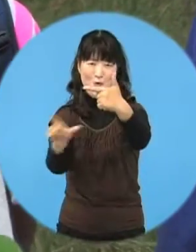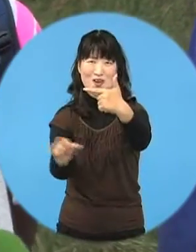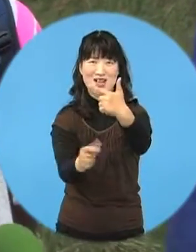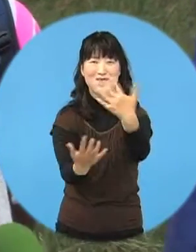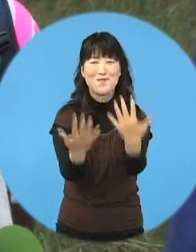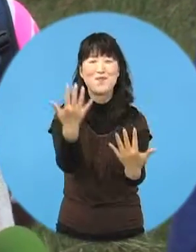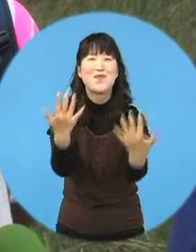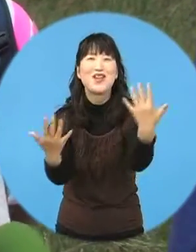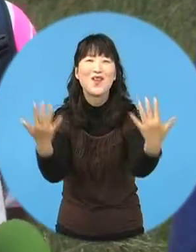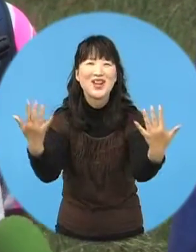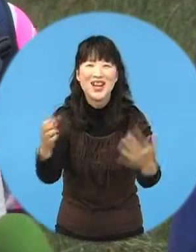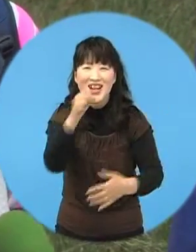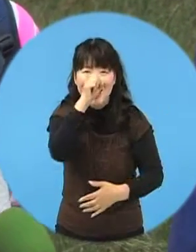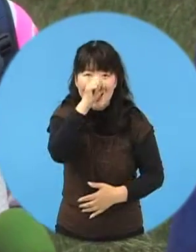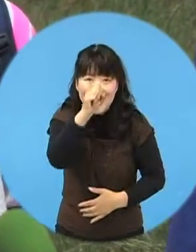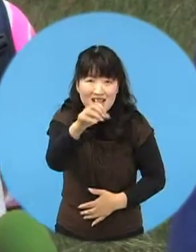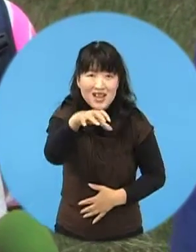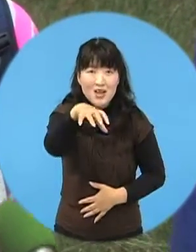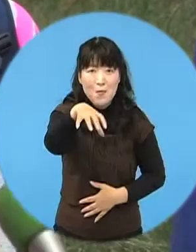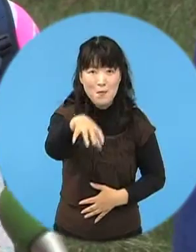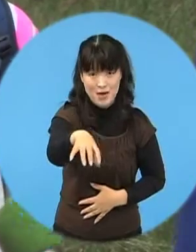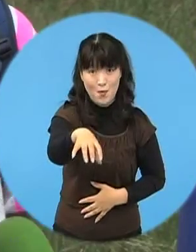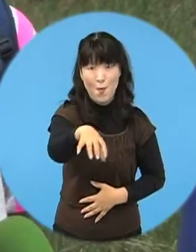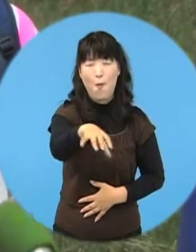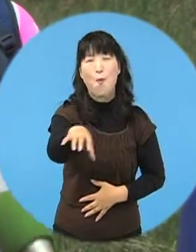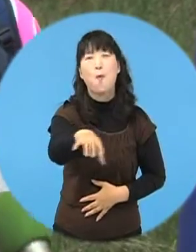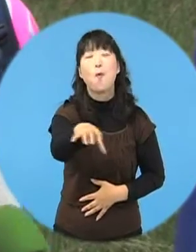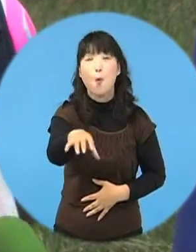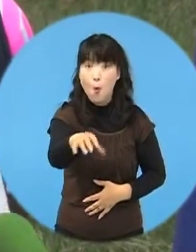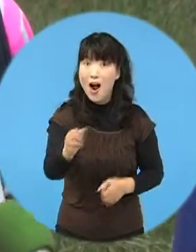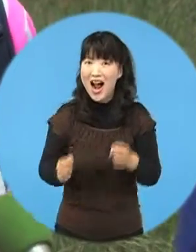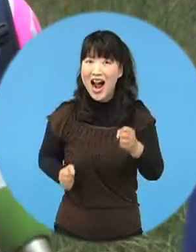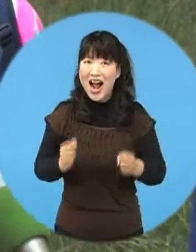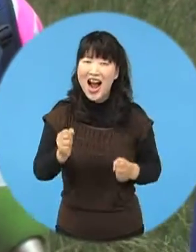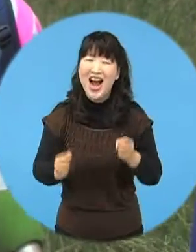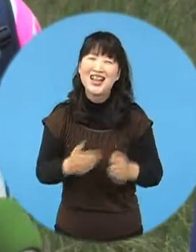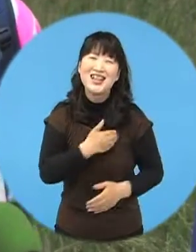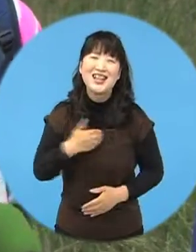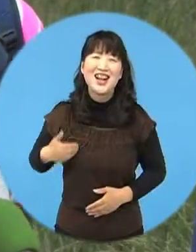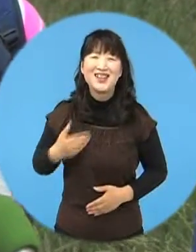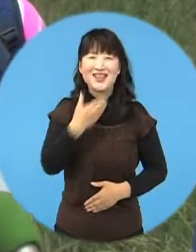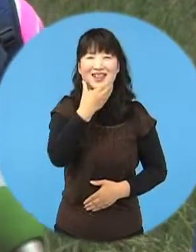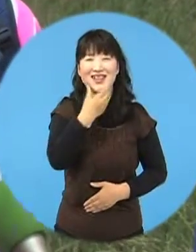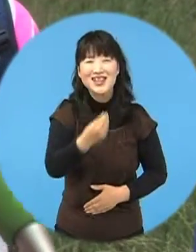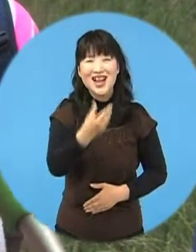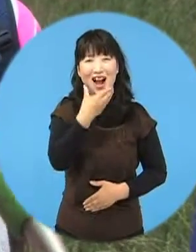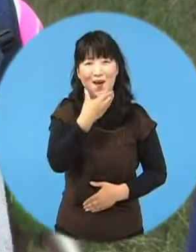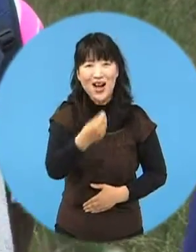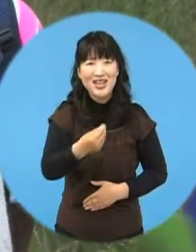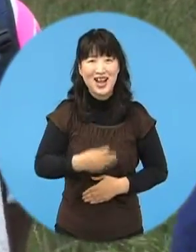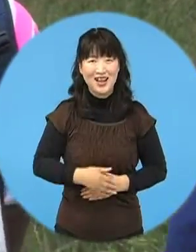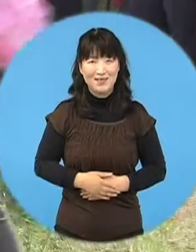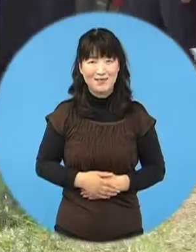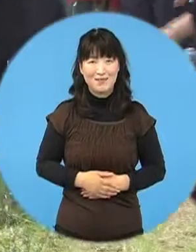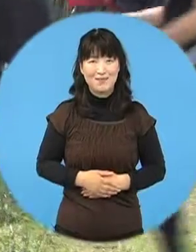ですし、はい、とてもいい場所だと思います。はい、その中で走れるっていうことは幸せです。